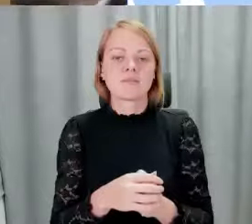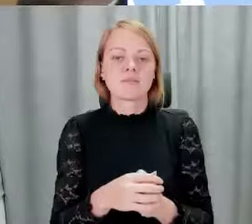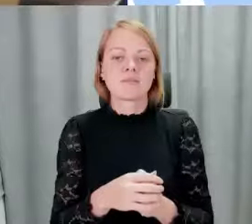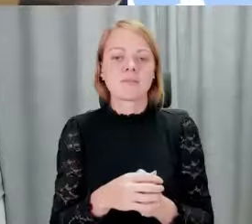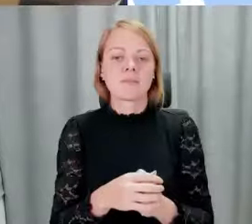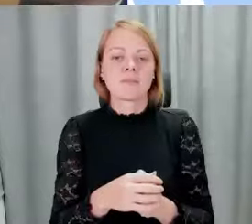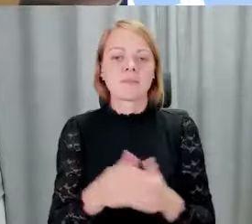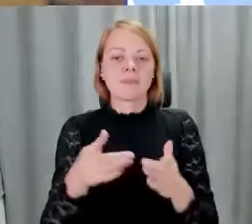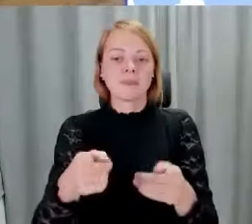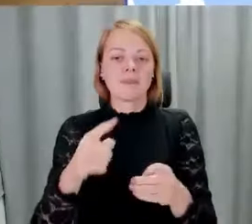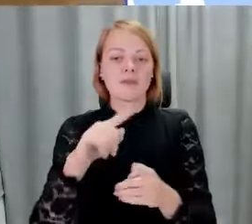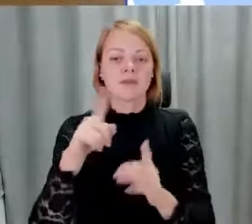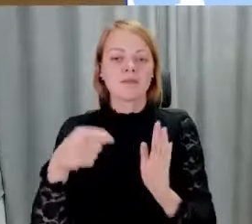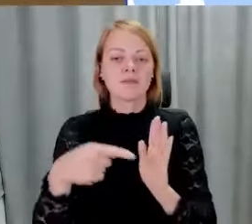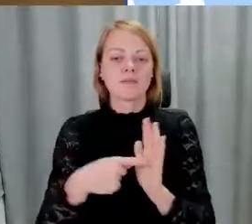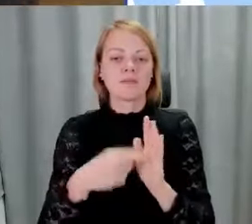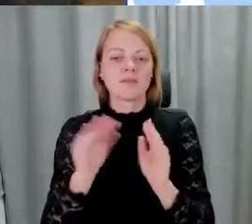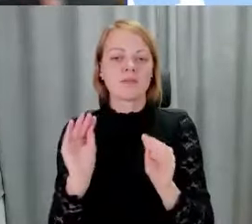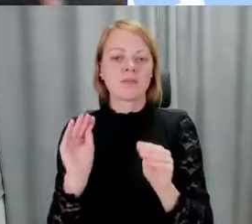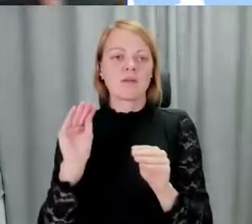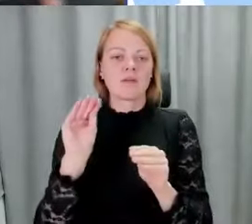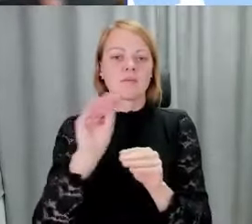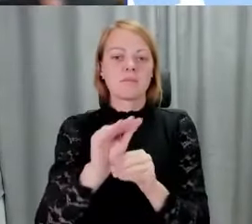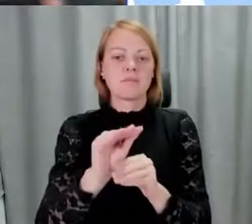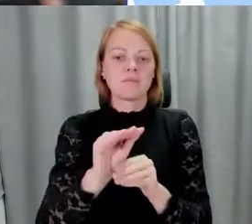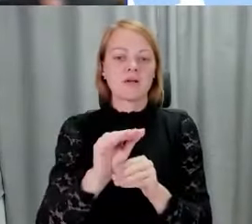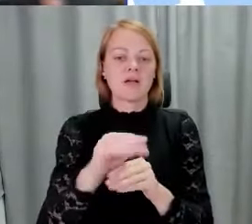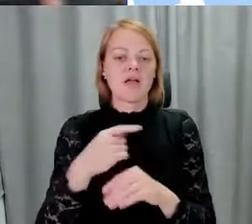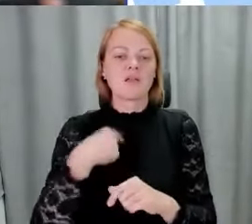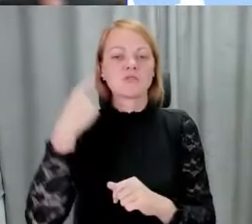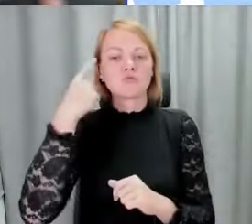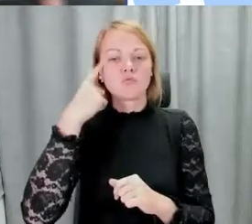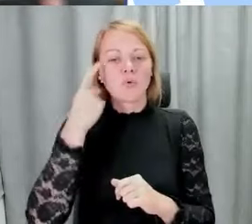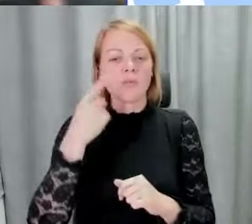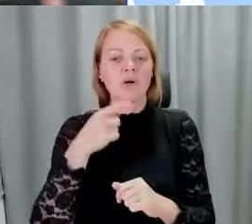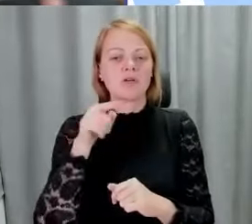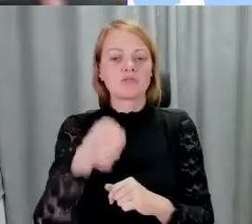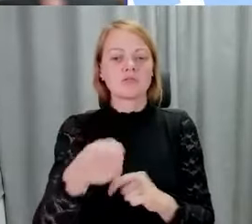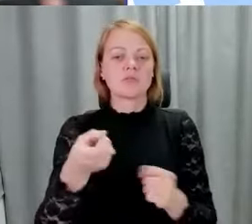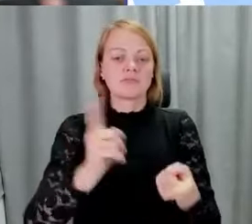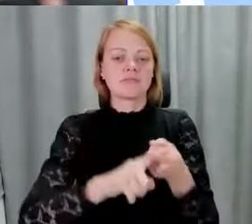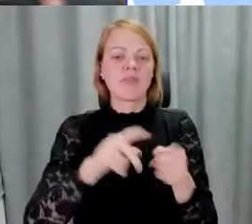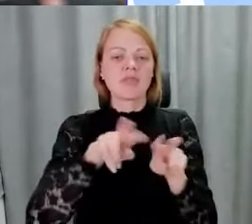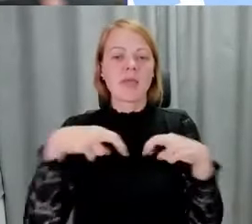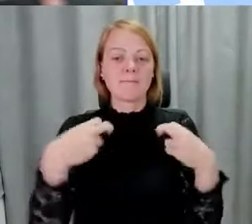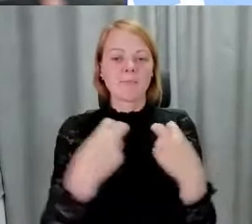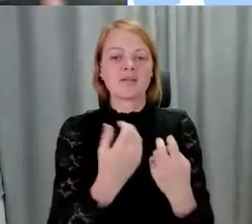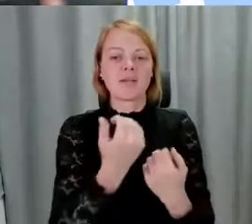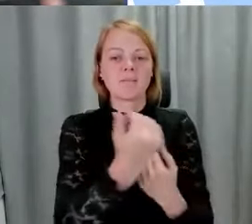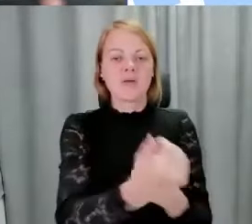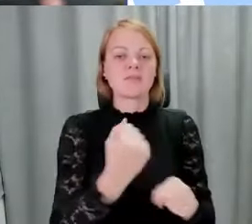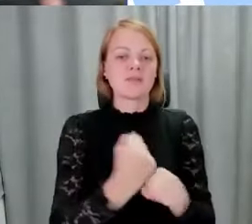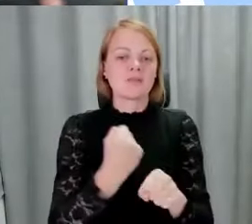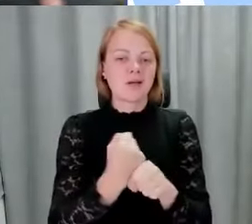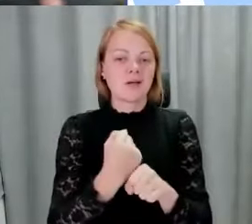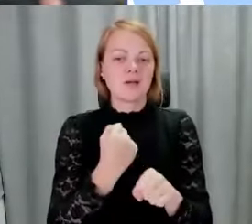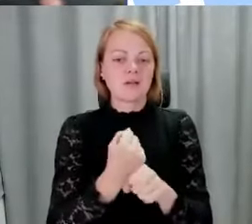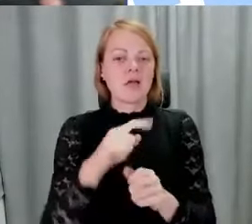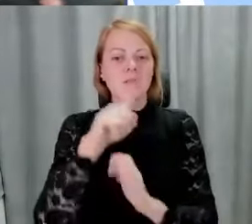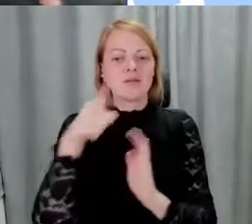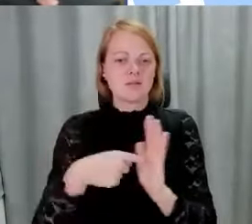Labvakar, es papildināšu šo jautājumu. Es domāju, ka šis ir ļoti saistīts jūsu departamentam, ko jūs darat. Vai vispār ir tāda